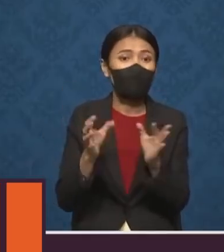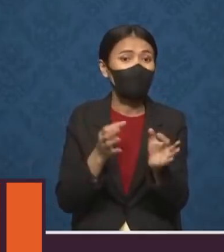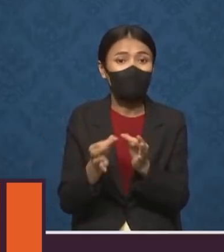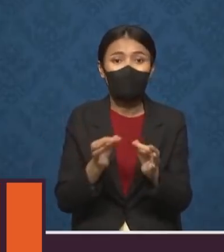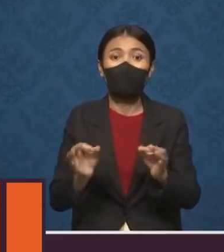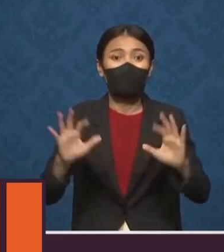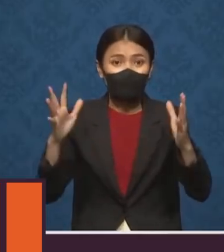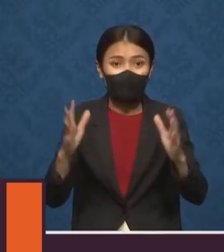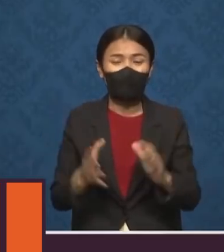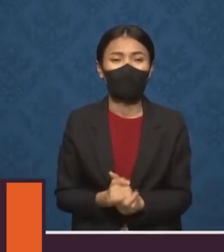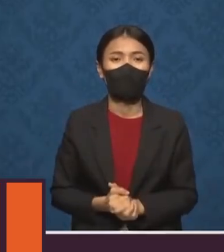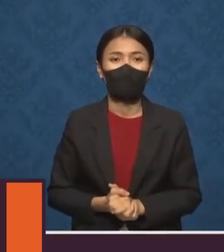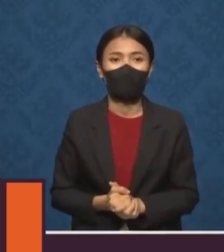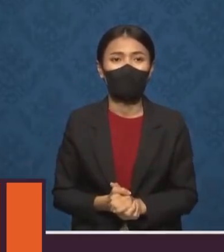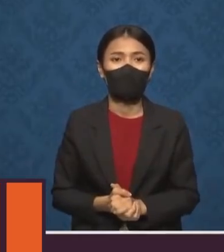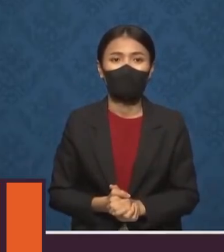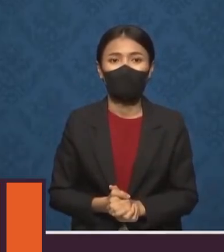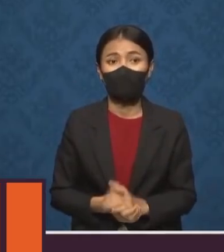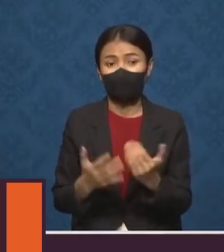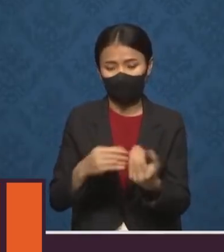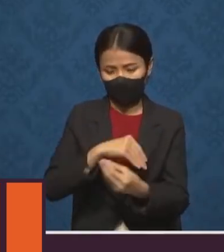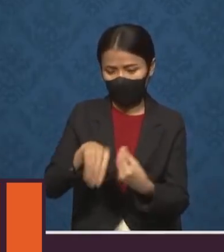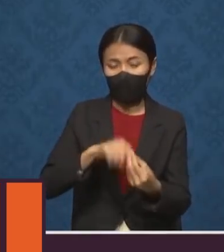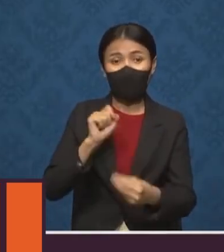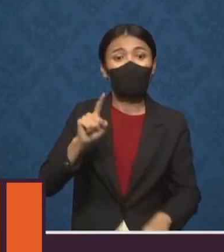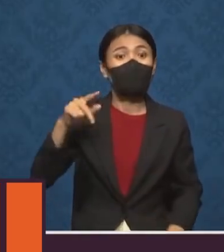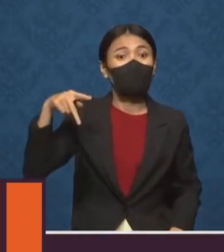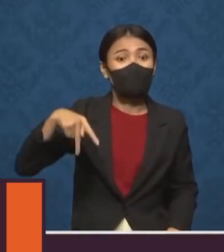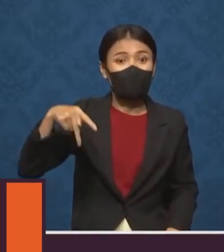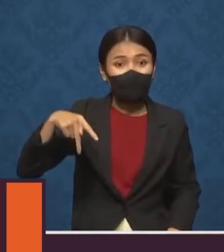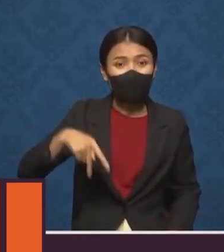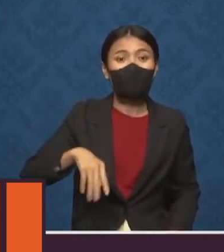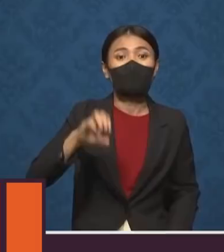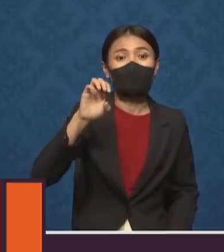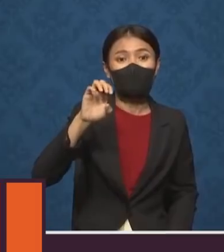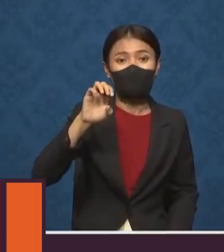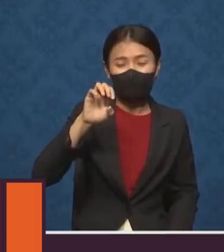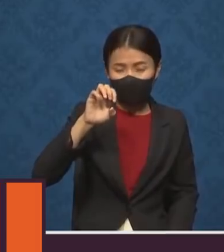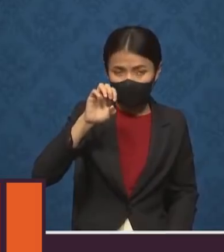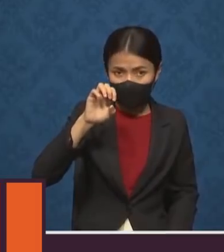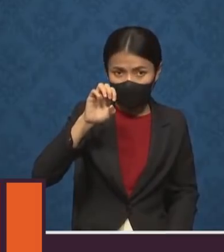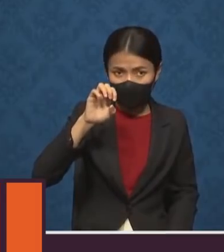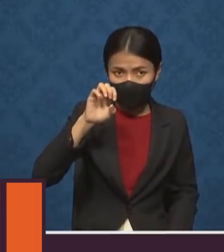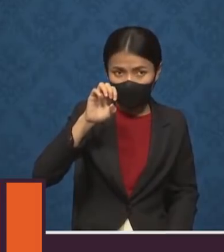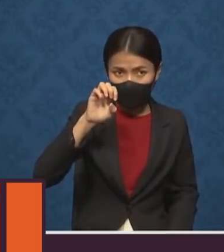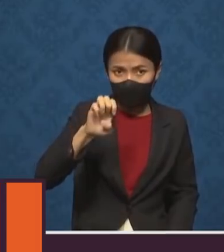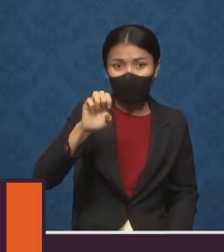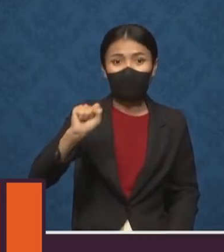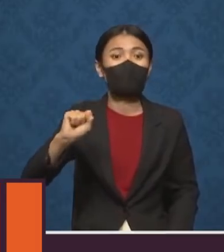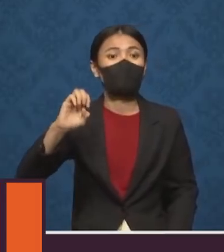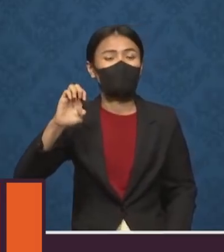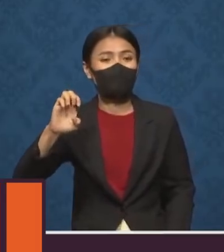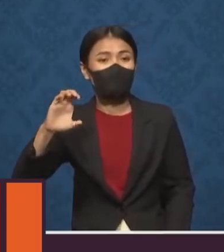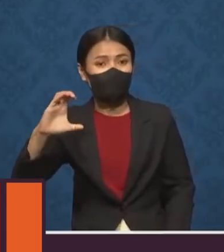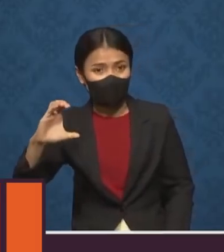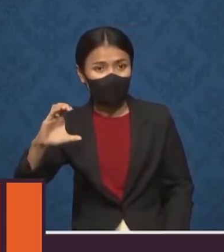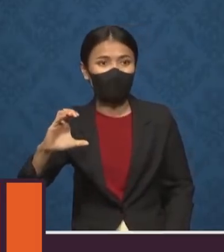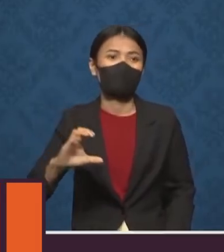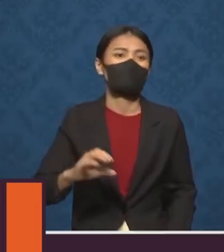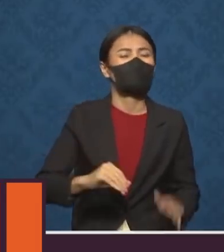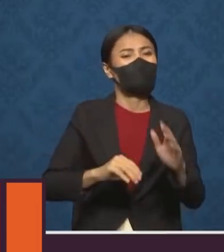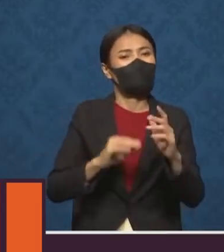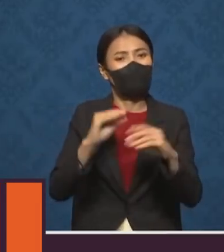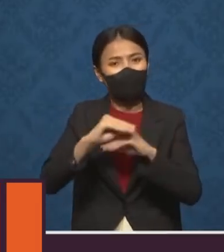ค้างจากการศึกษาเขตเศรษฐกิจพิเศษโครงการ estcโครงการเขตพัฒนาพิเศษเฉพาะกิจจะนะ